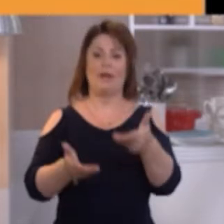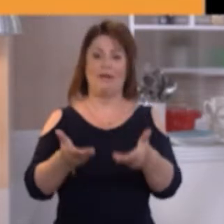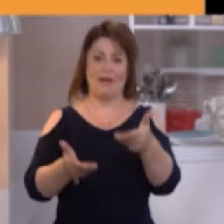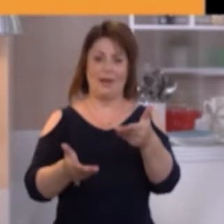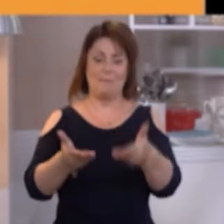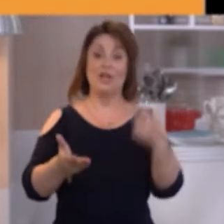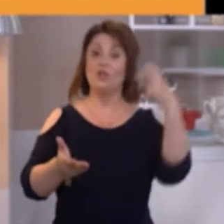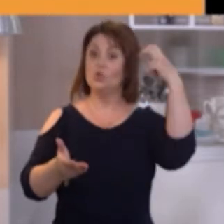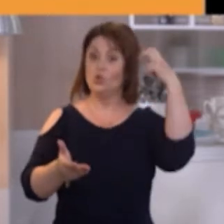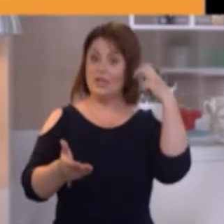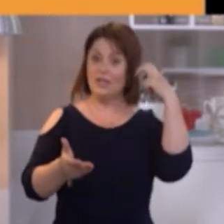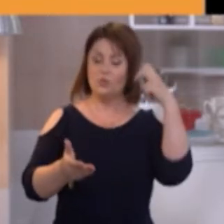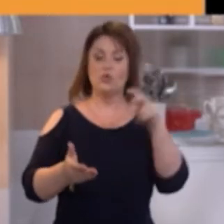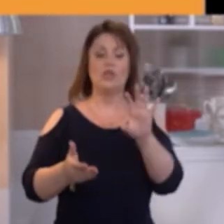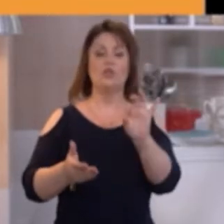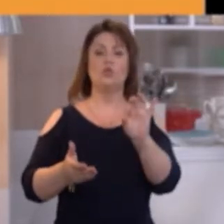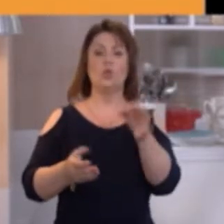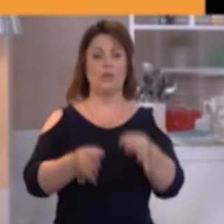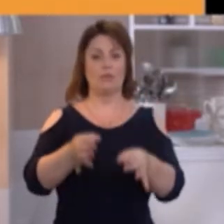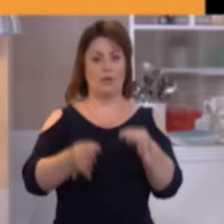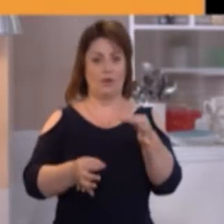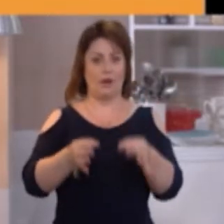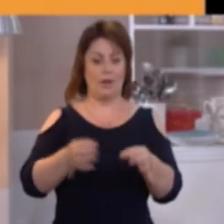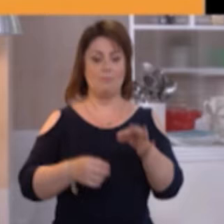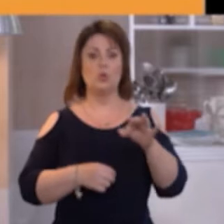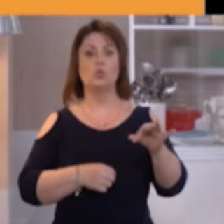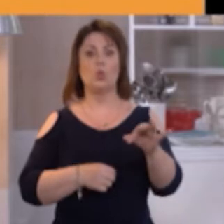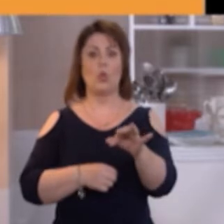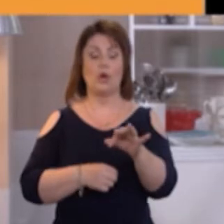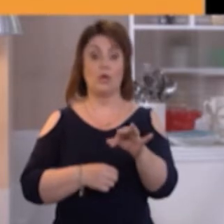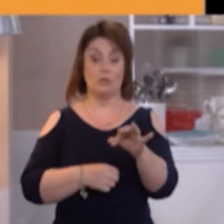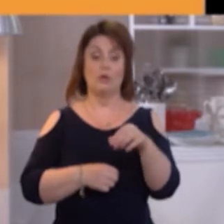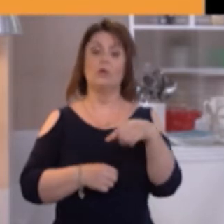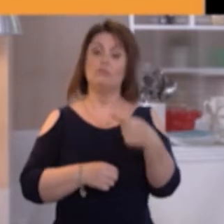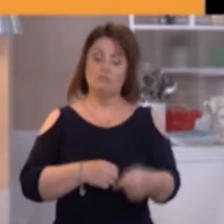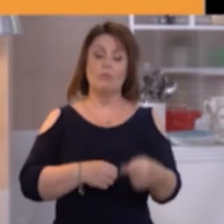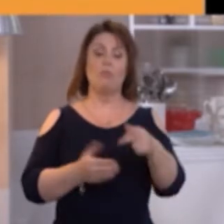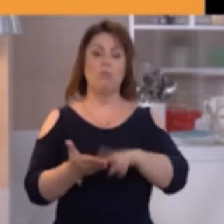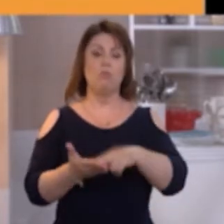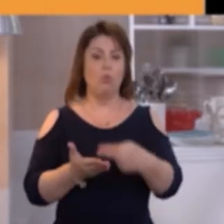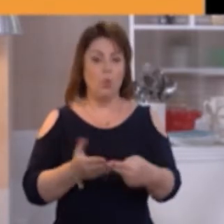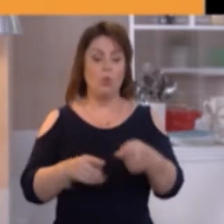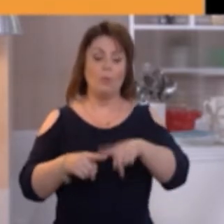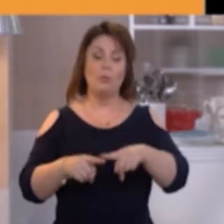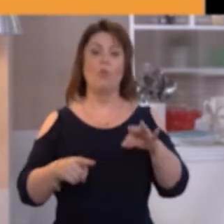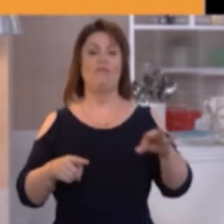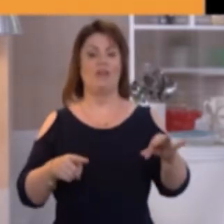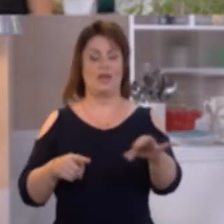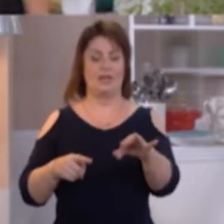ciliegie, 50 g di zucchero, poi burro e in ultimo farina.